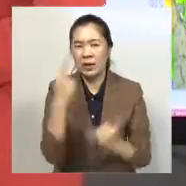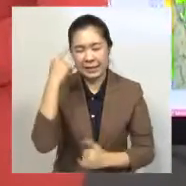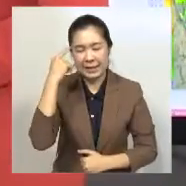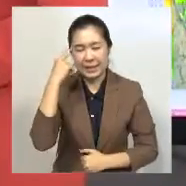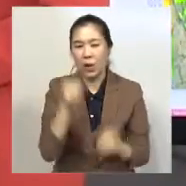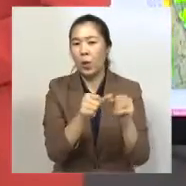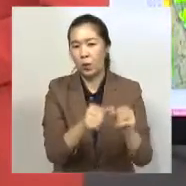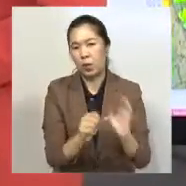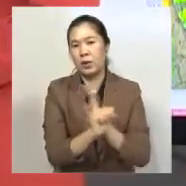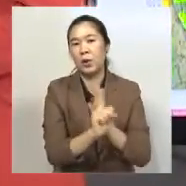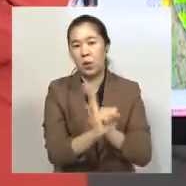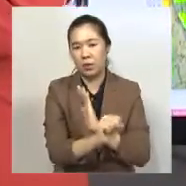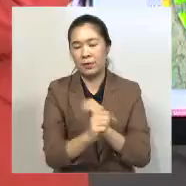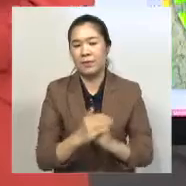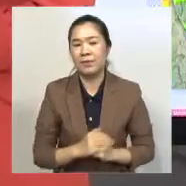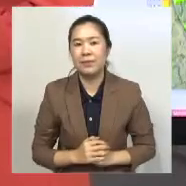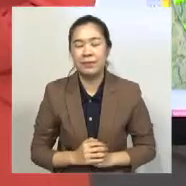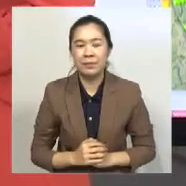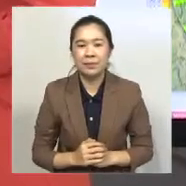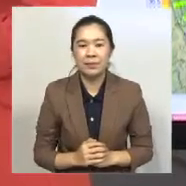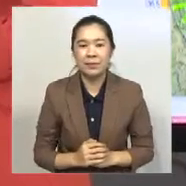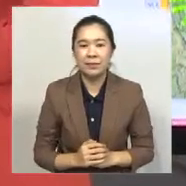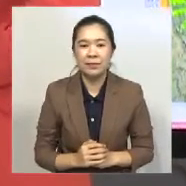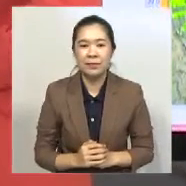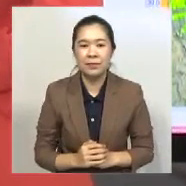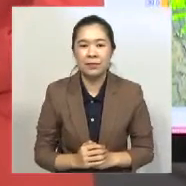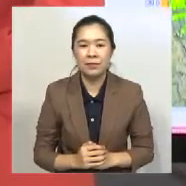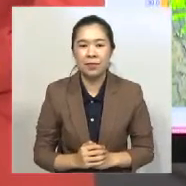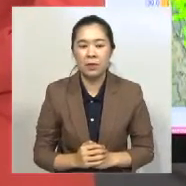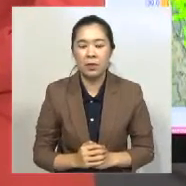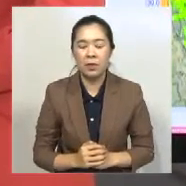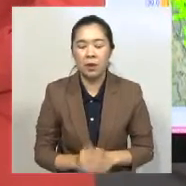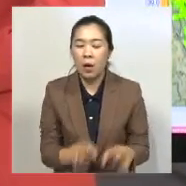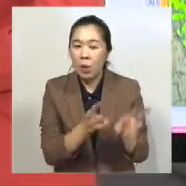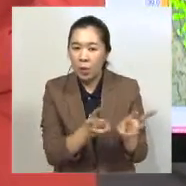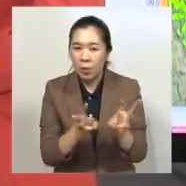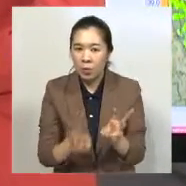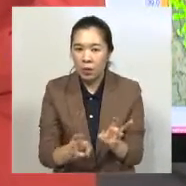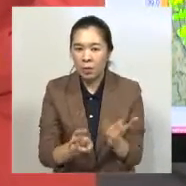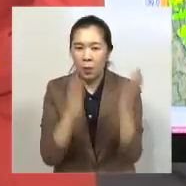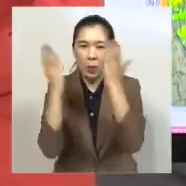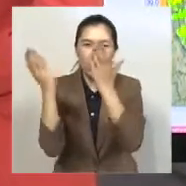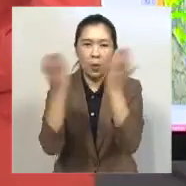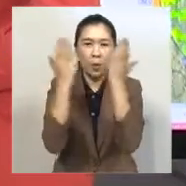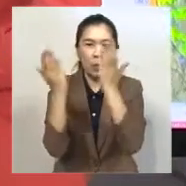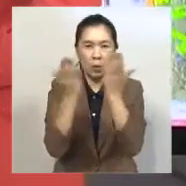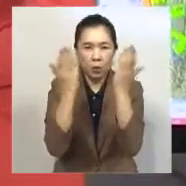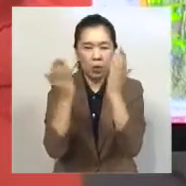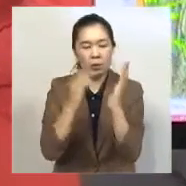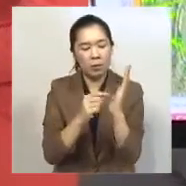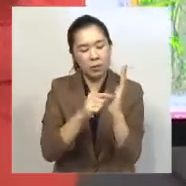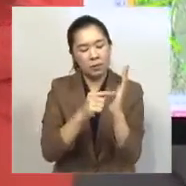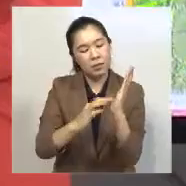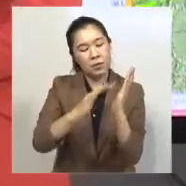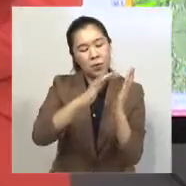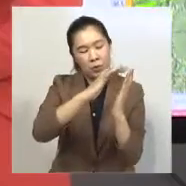อยู่ถ้าเราดูจากข้อมูลที่เรามีอยู่นะแต่แนวทางของการเคลื่อนตัวเนี่ยเขาจะมุ่งหน้าทางตะวันตกเรื่อยๆก ็ คือว่